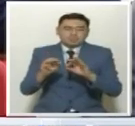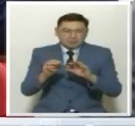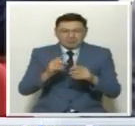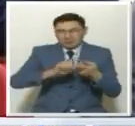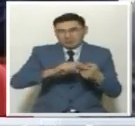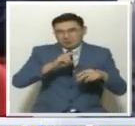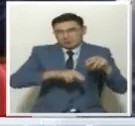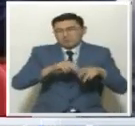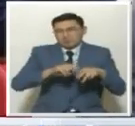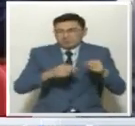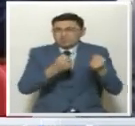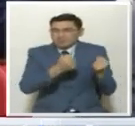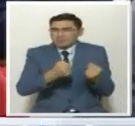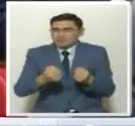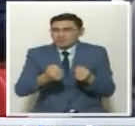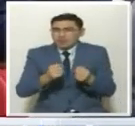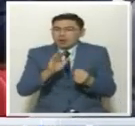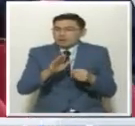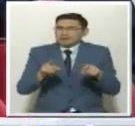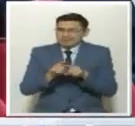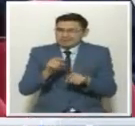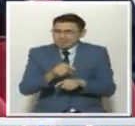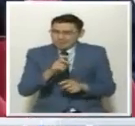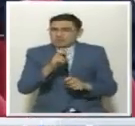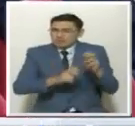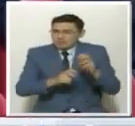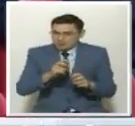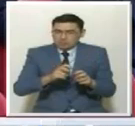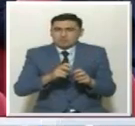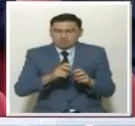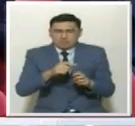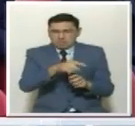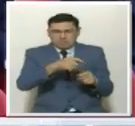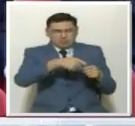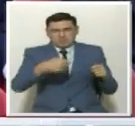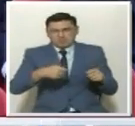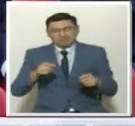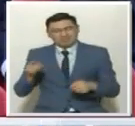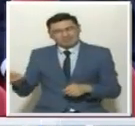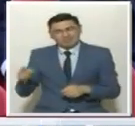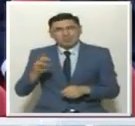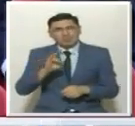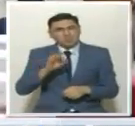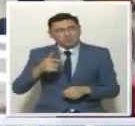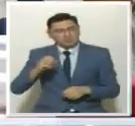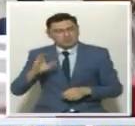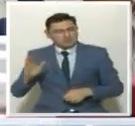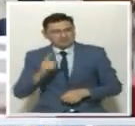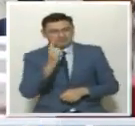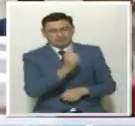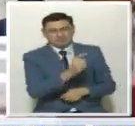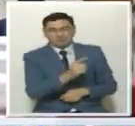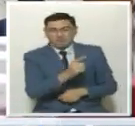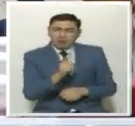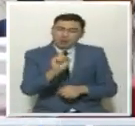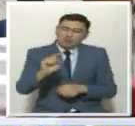кешіктіріліп жүргізілуде, өңір басшысы халық үшін аса қажетті жобаны іске асырудың баяу жүріп жатқанын сынға алды. Нұрлан Ноғаев барлық деңгейдегі әкімдердің